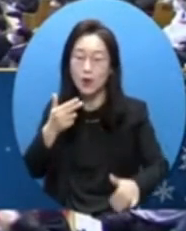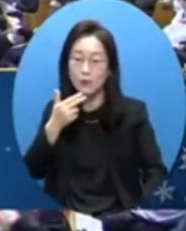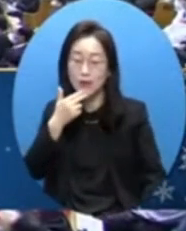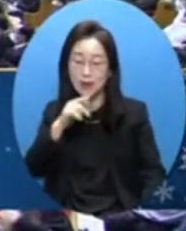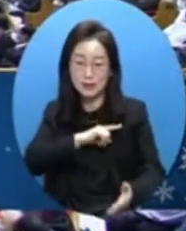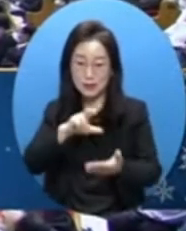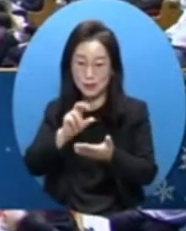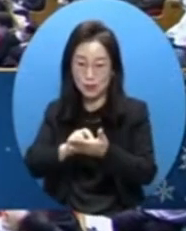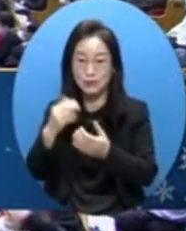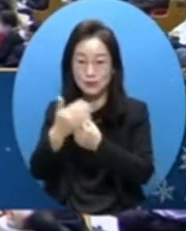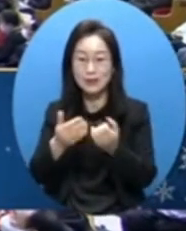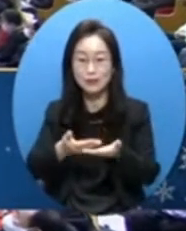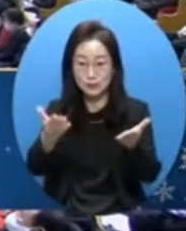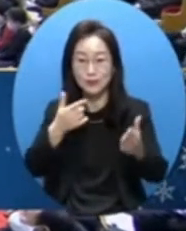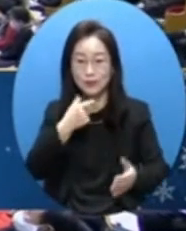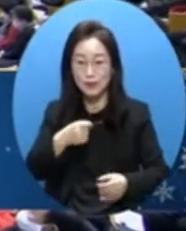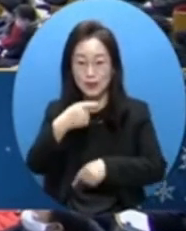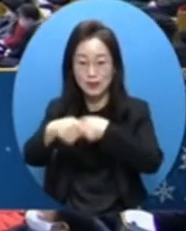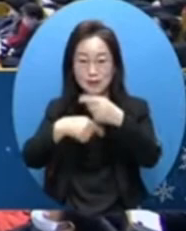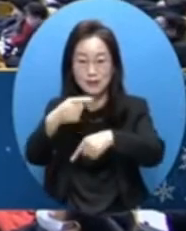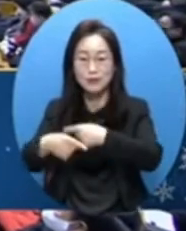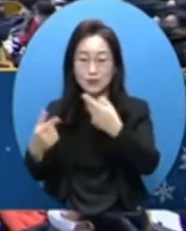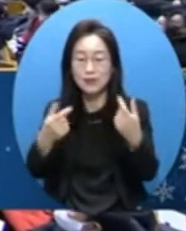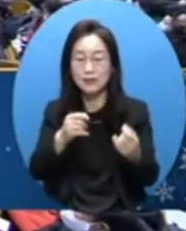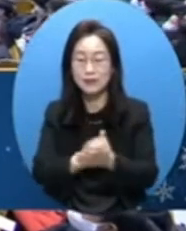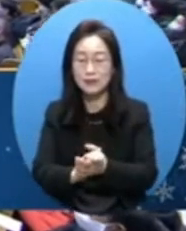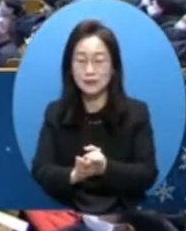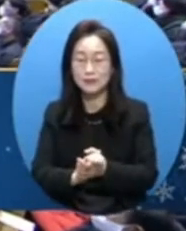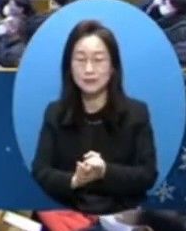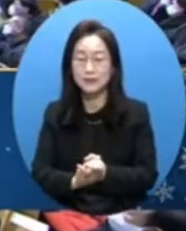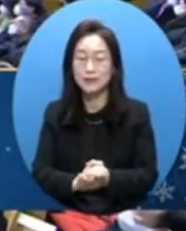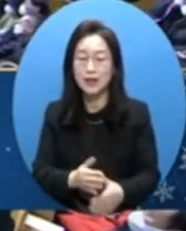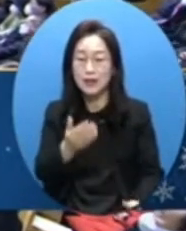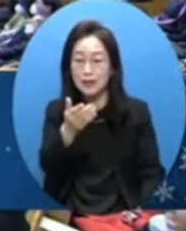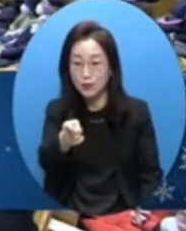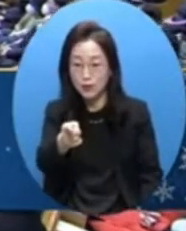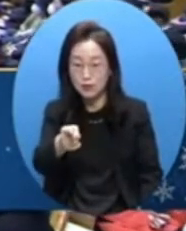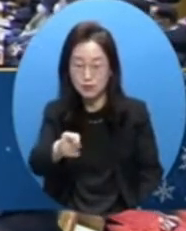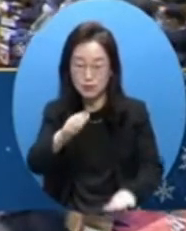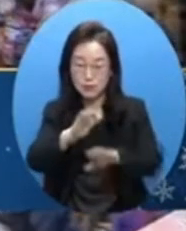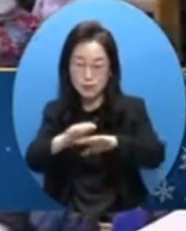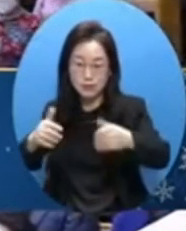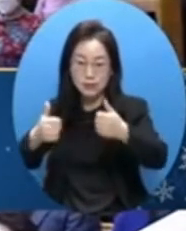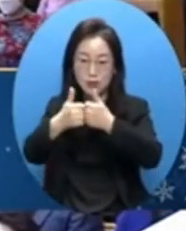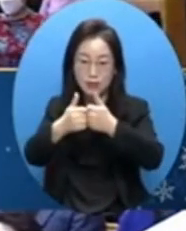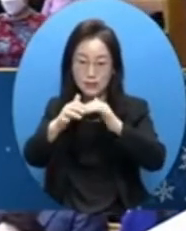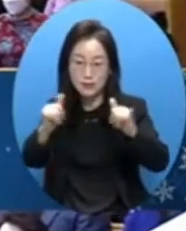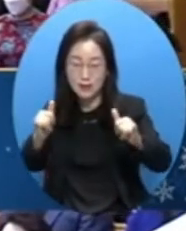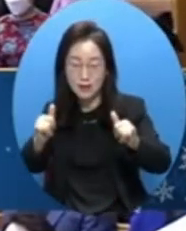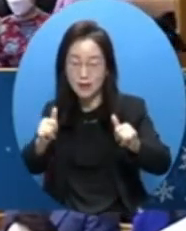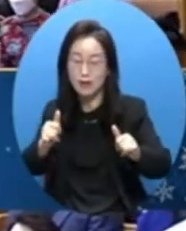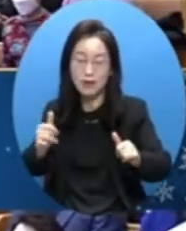말씀의 은혜를 나누기 원합니다. 한번 제목을 따라해 주시기 바랍니다. 너를 대적할 자 없으리라.